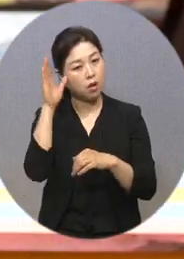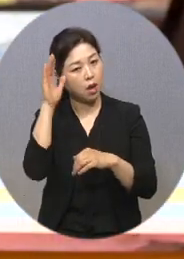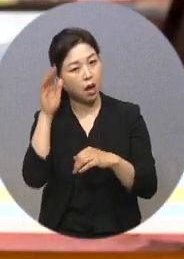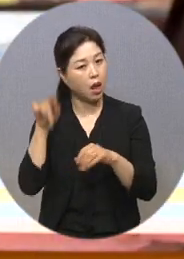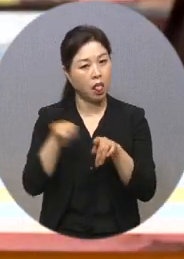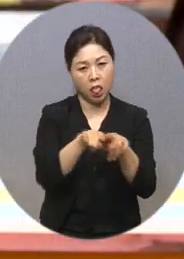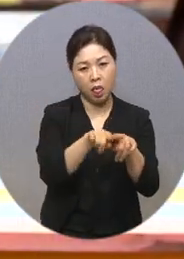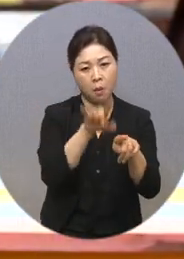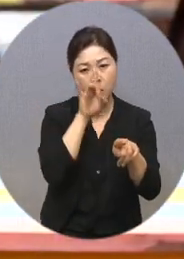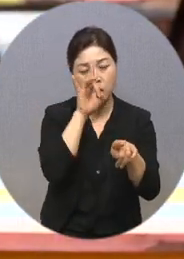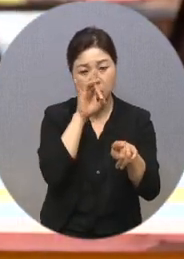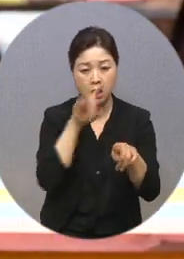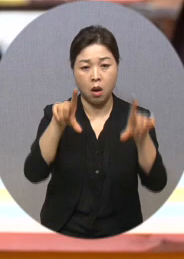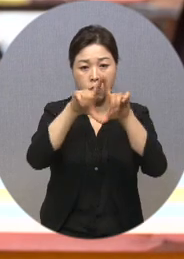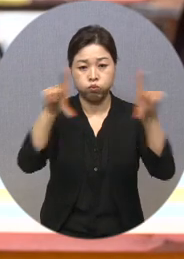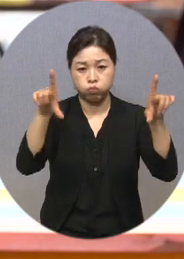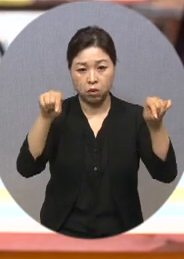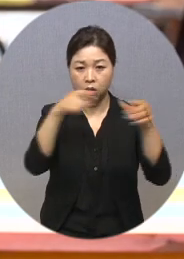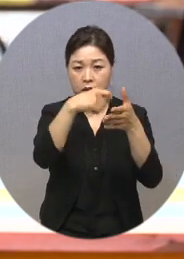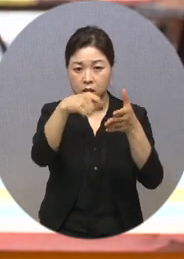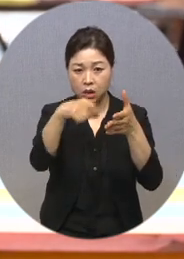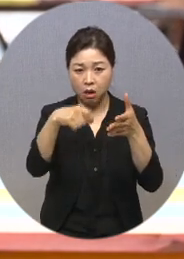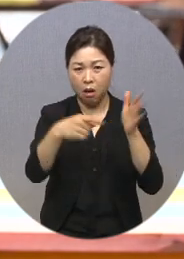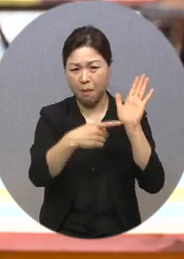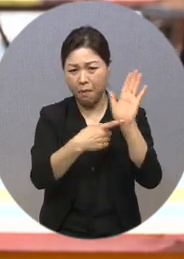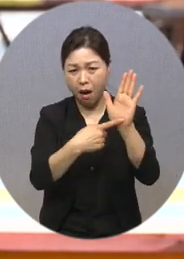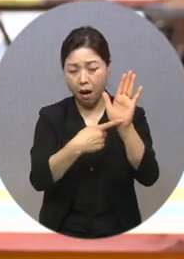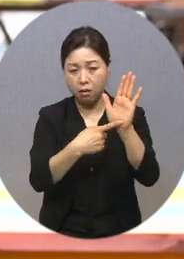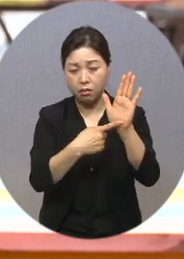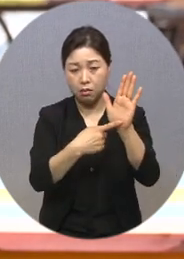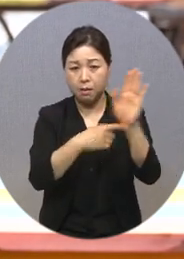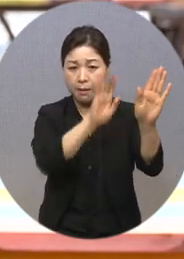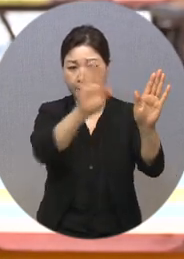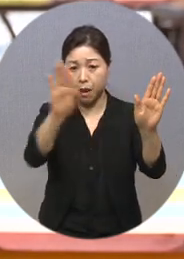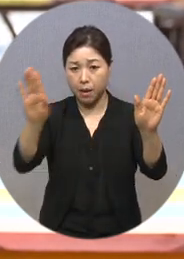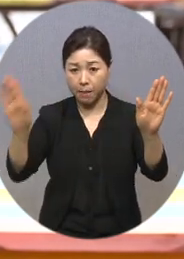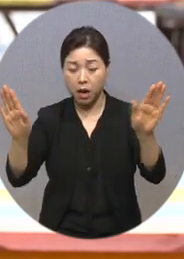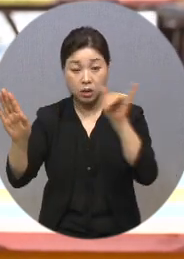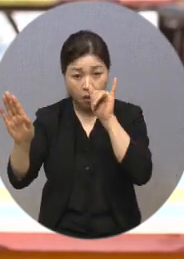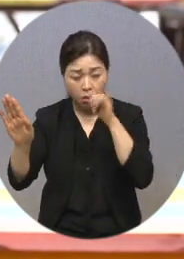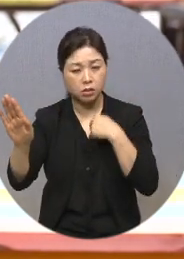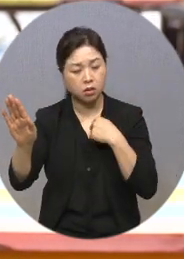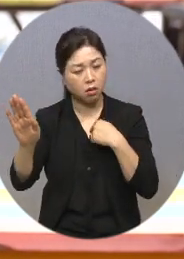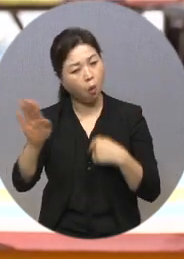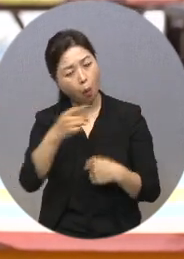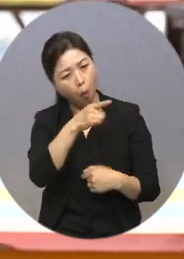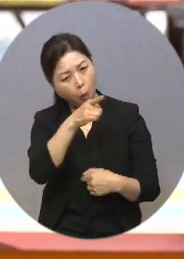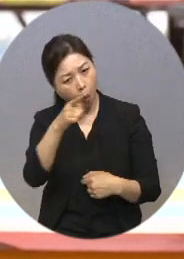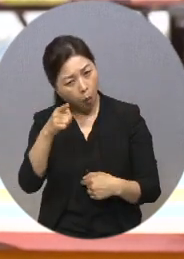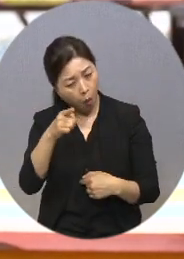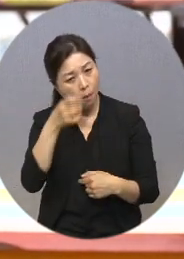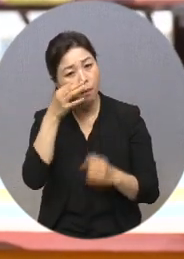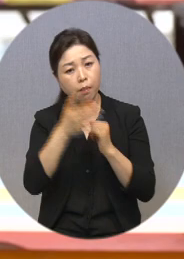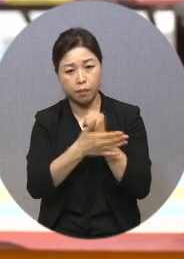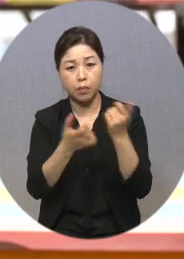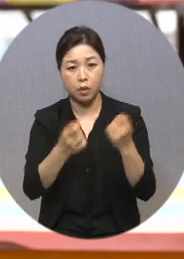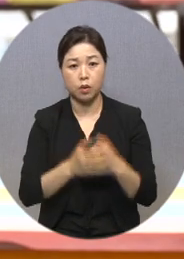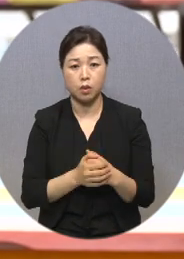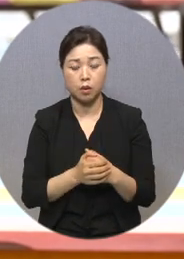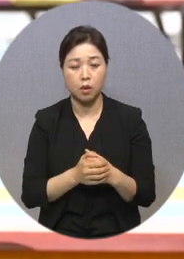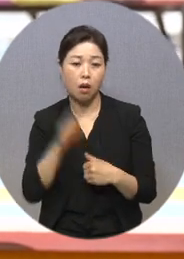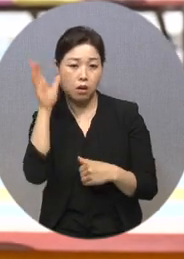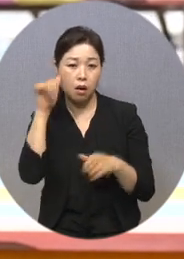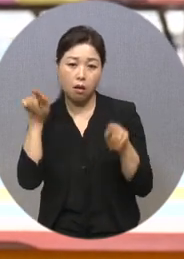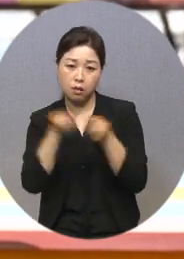문 페 처럼 생긴 글자가 굉장히 크게 여기저기 붙어 있는걸 제가 받습니다 어 그 전에는 발리고 과 함께